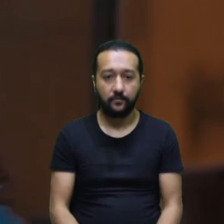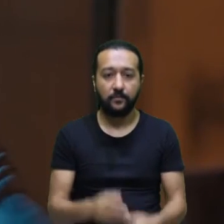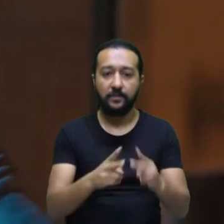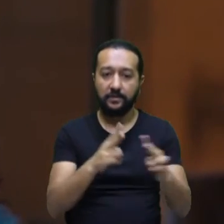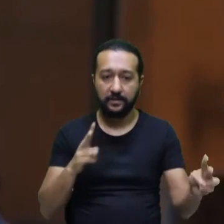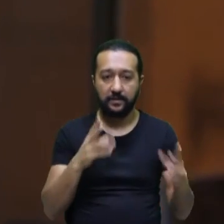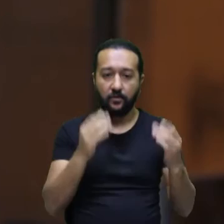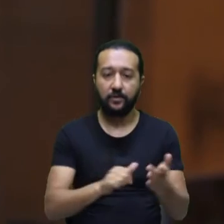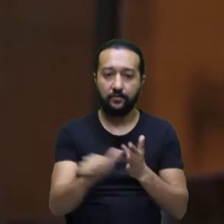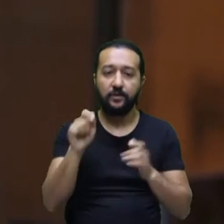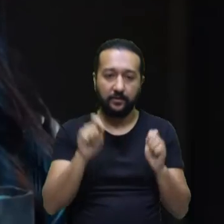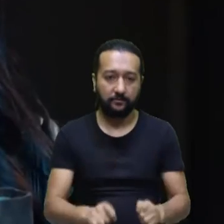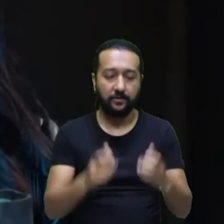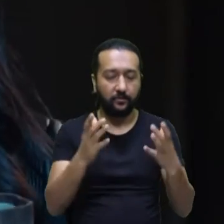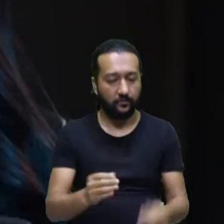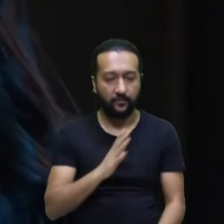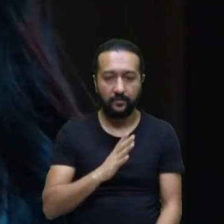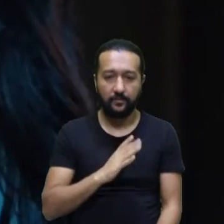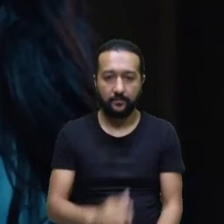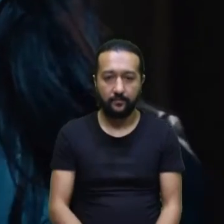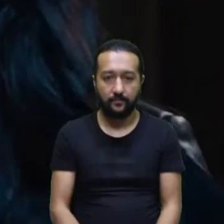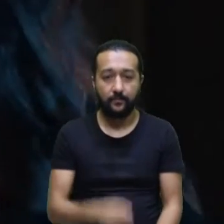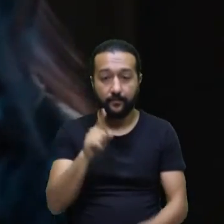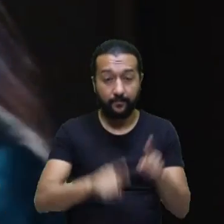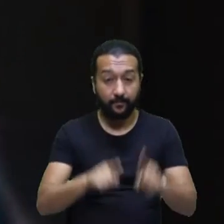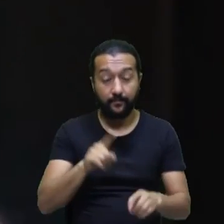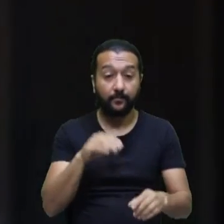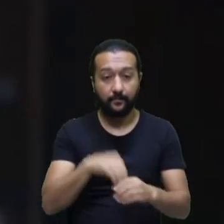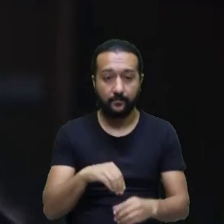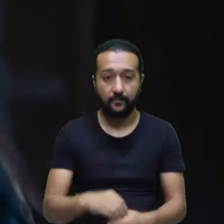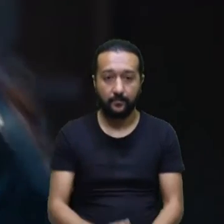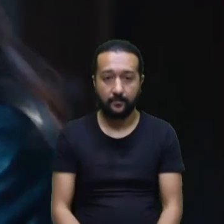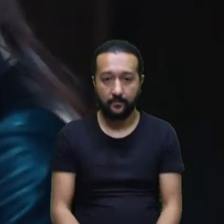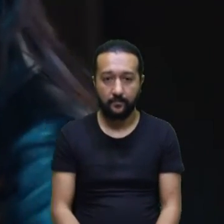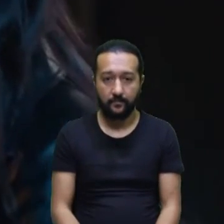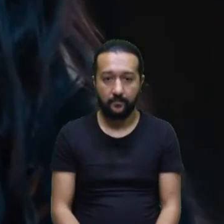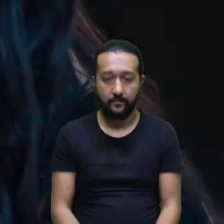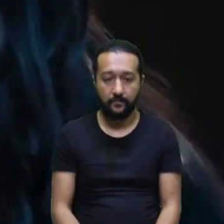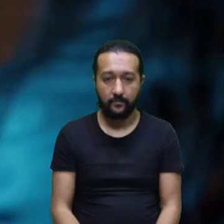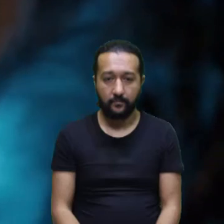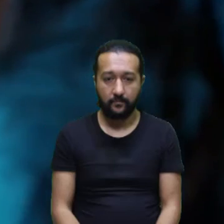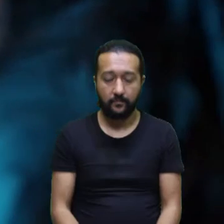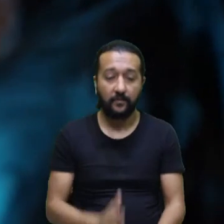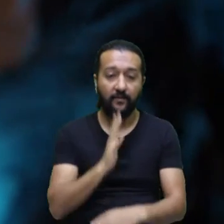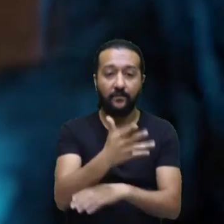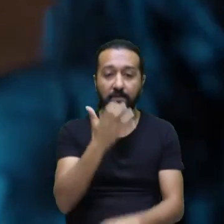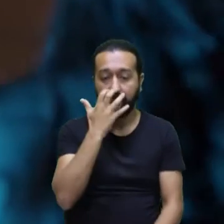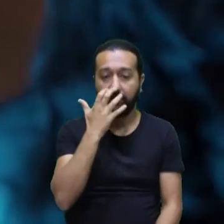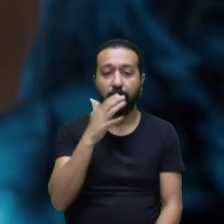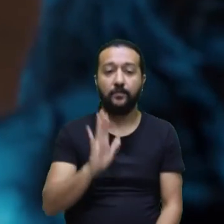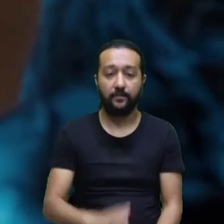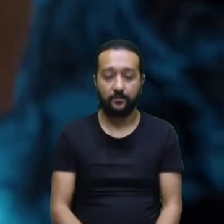Sırası geldikçe hepsini yapacağız Asya'cığım. Bazı şeyler... Bıraktı. Fazla